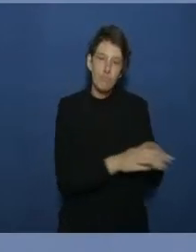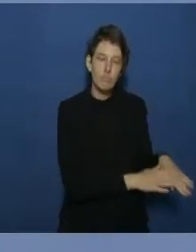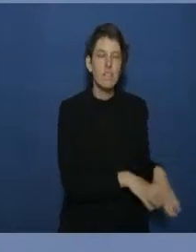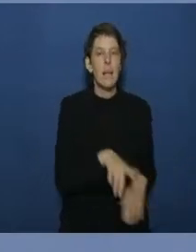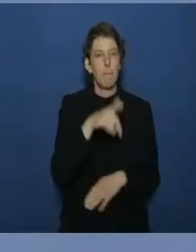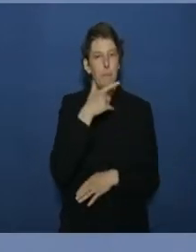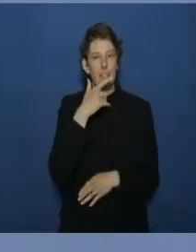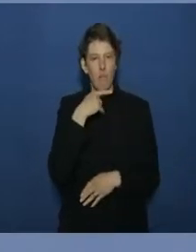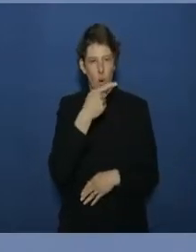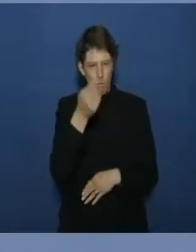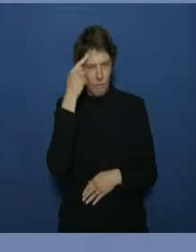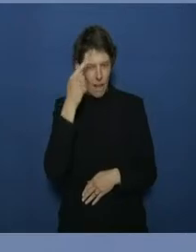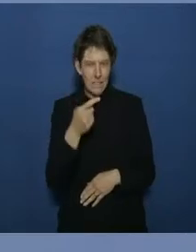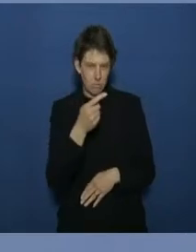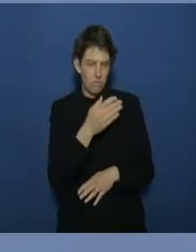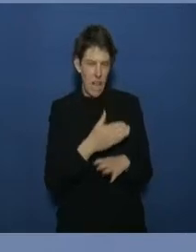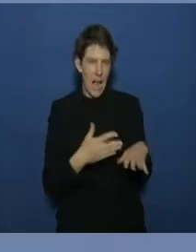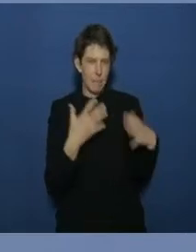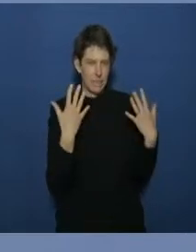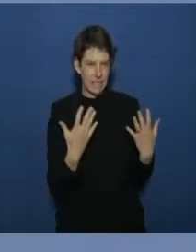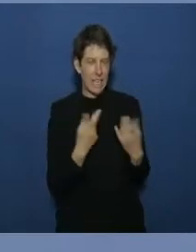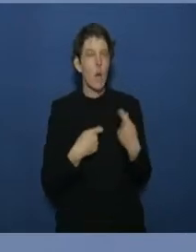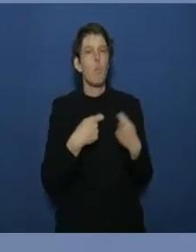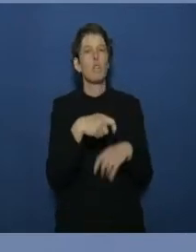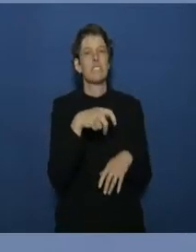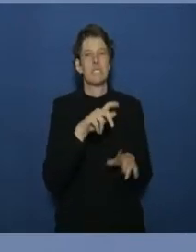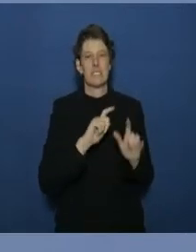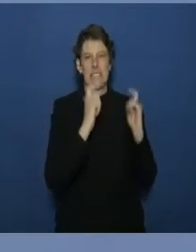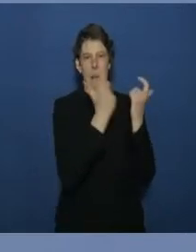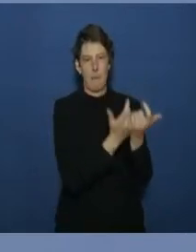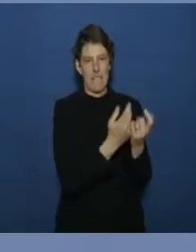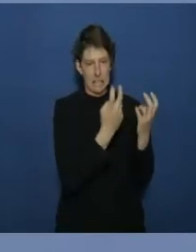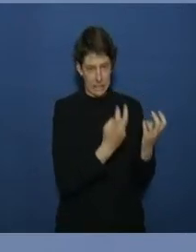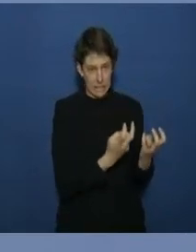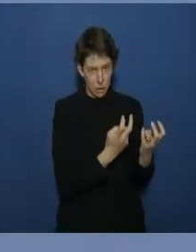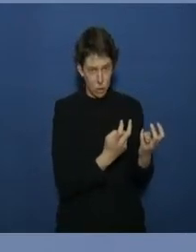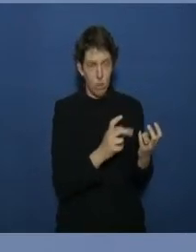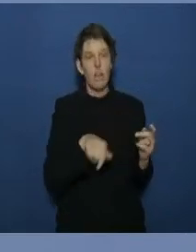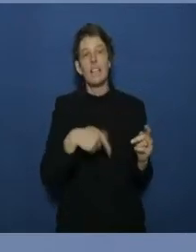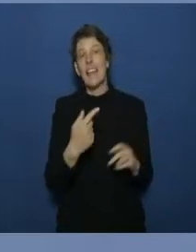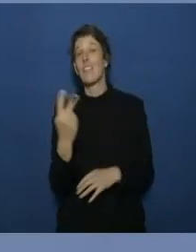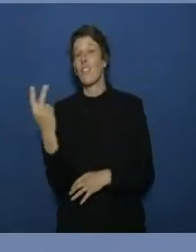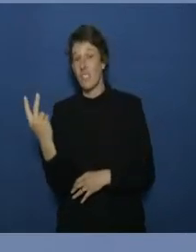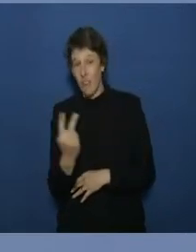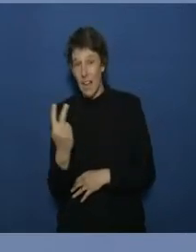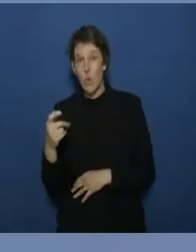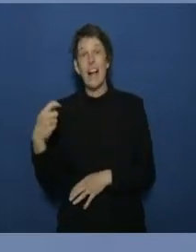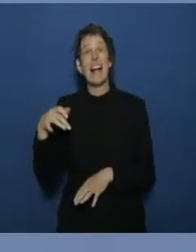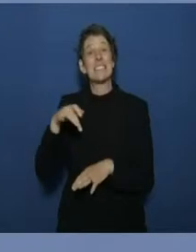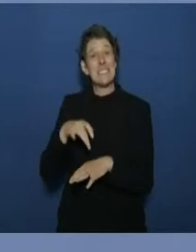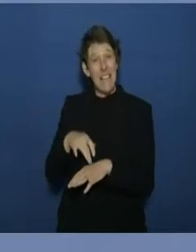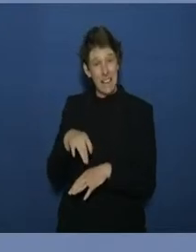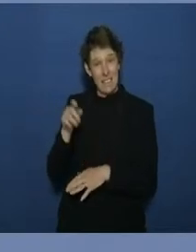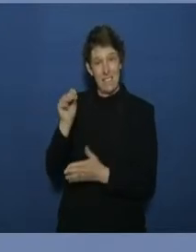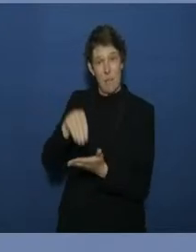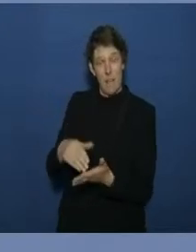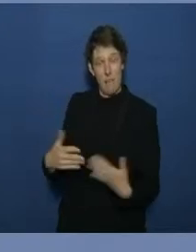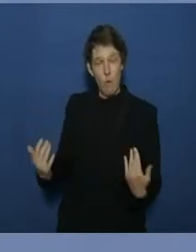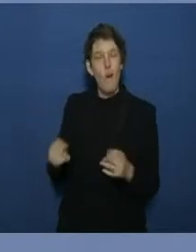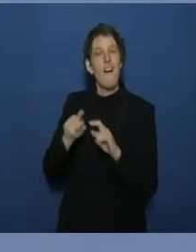Sie kennen den Termin, 9.30 Uhr die Sitzung des Bundeskabinetts. Ab 14 Uhr nimmt die Kanzlerin an einem Fachgespräch